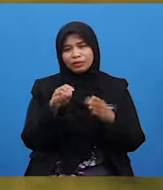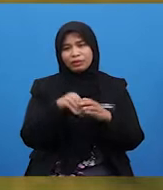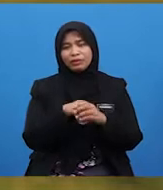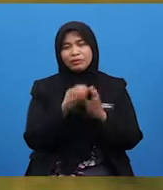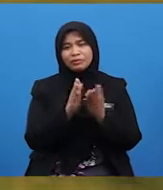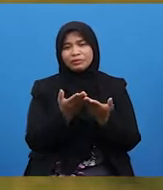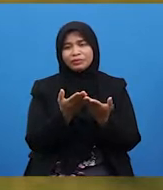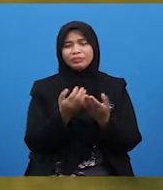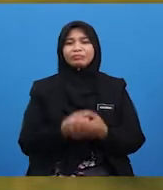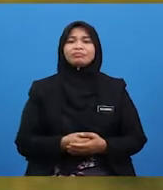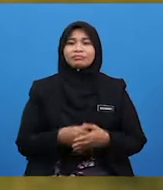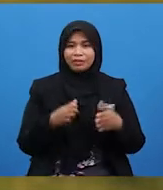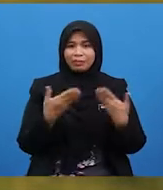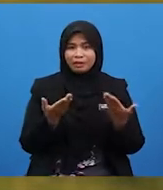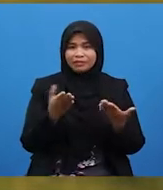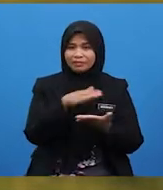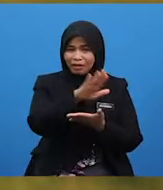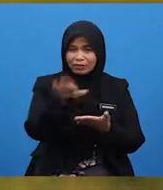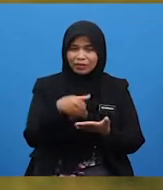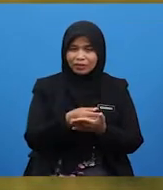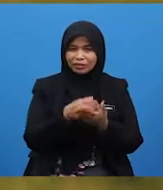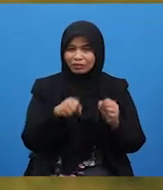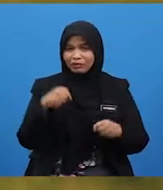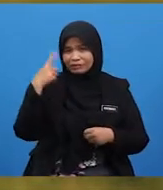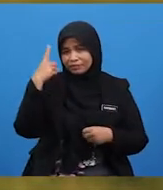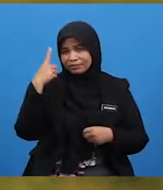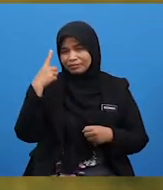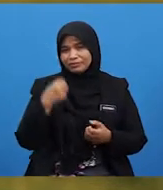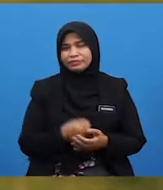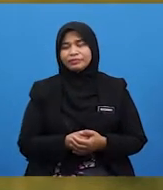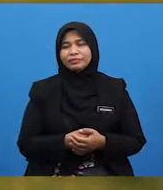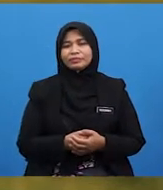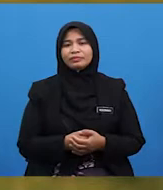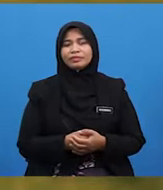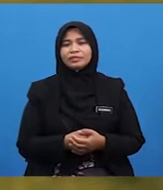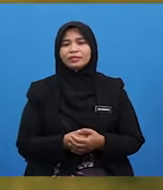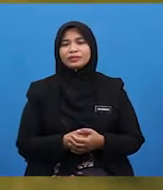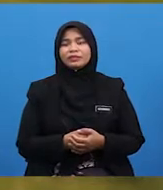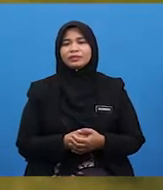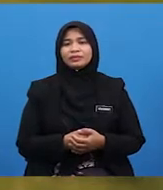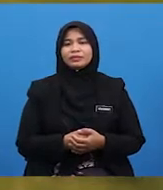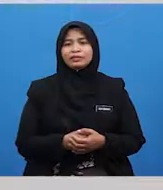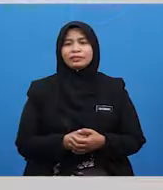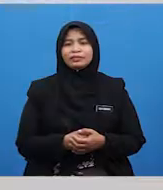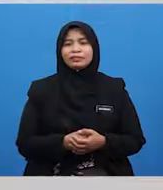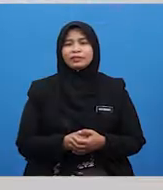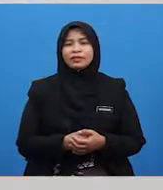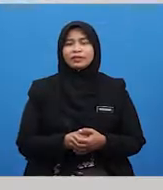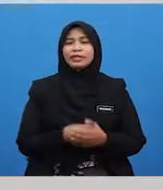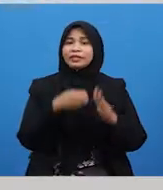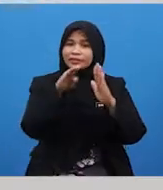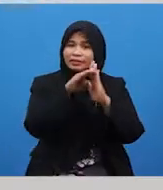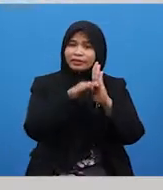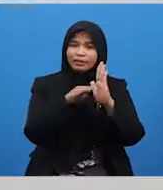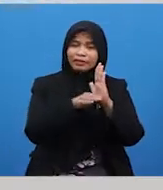Bagaimanakah setakat ini murid-murid? Faham tak? Cikgu nak menguji kamu. Mari kita uji diri.